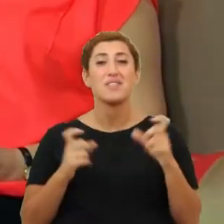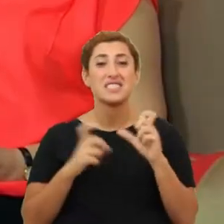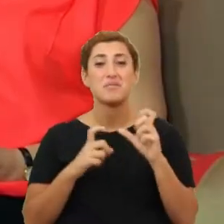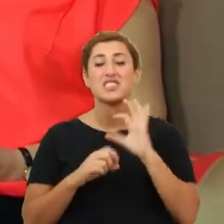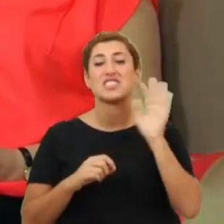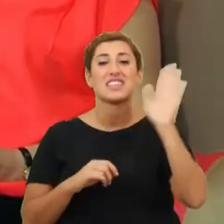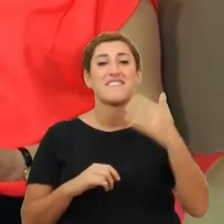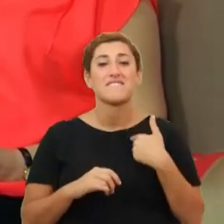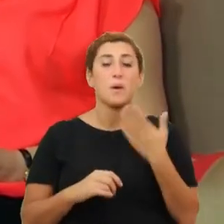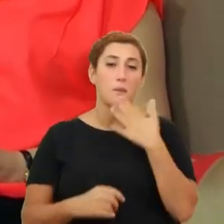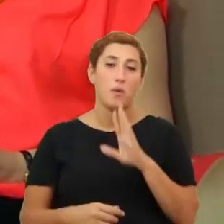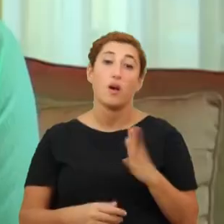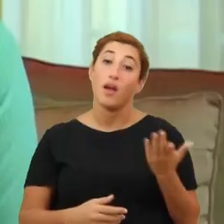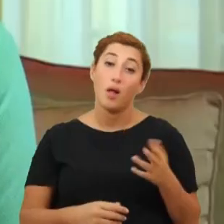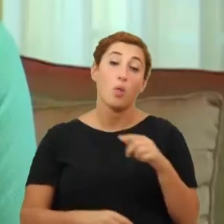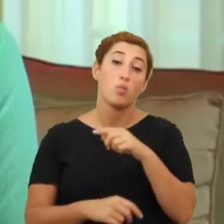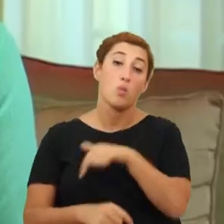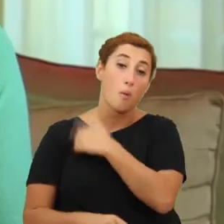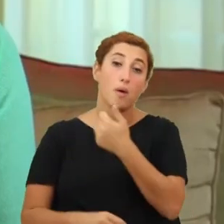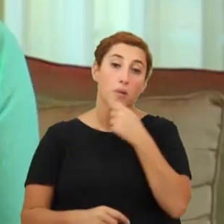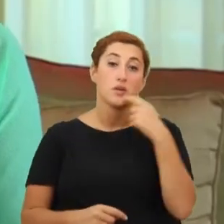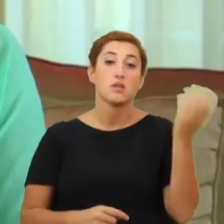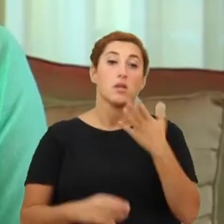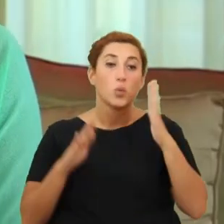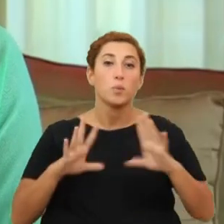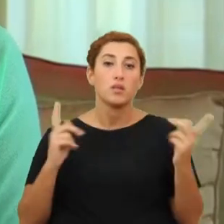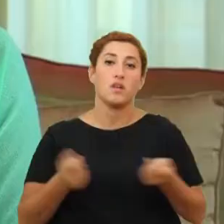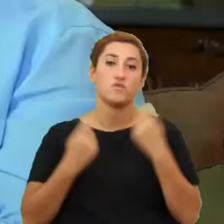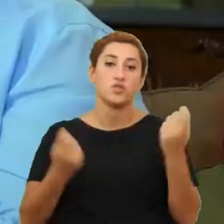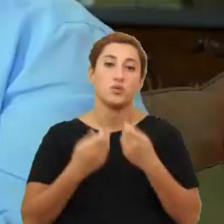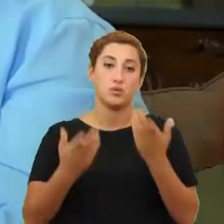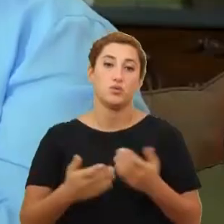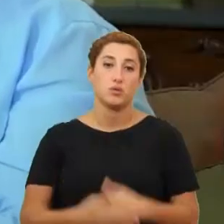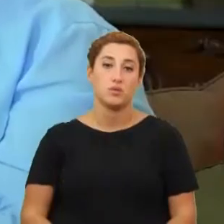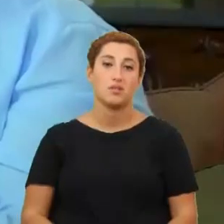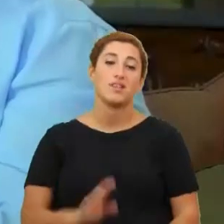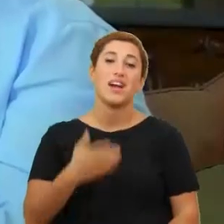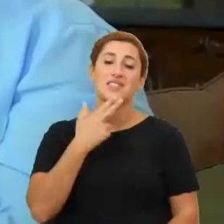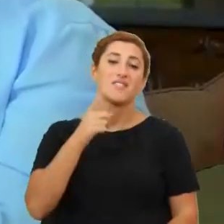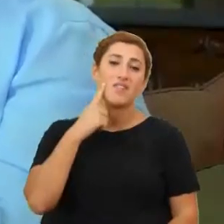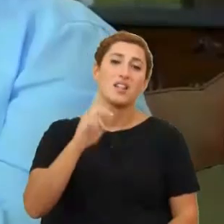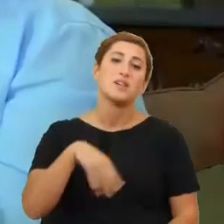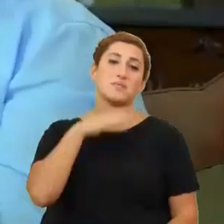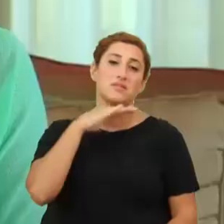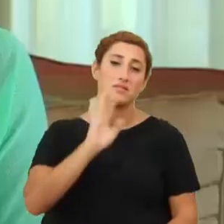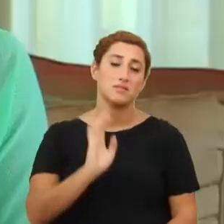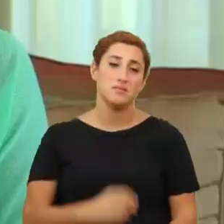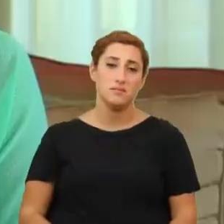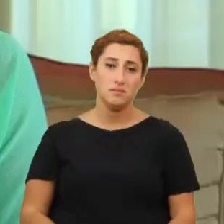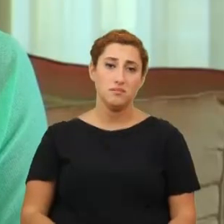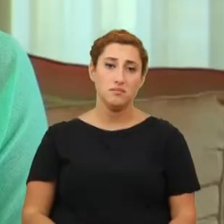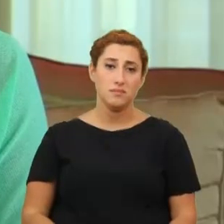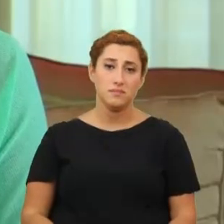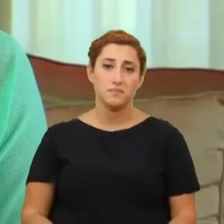Serpil, hiç gidasım yok. Normal babacığım ya, yıllardır durmadan çalışıyorsun. Ya kızım vallahi bıktım ya.